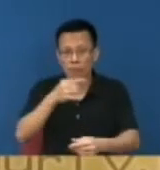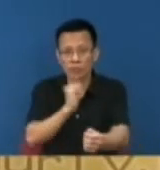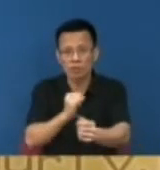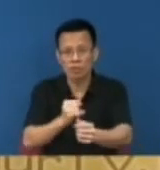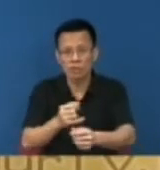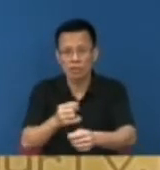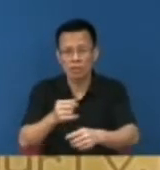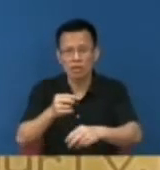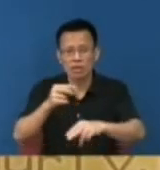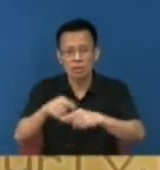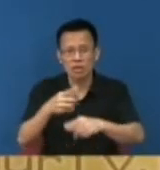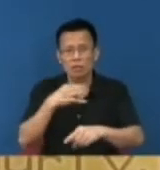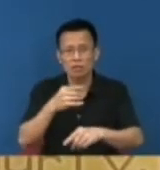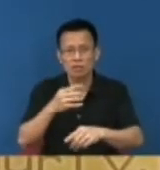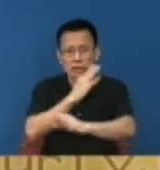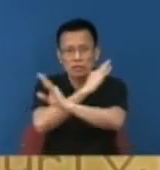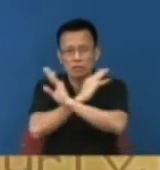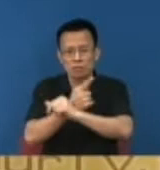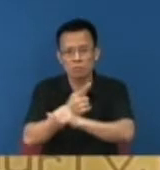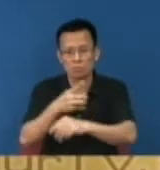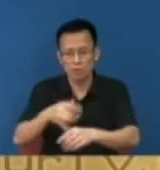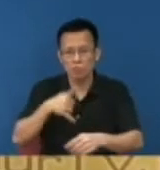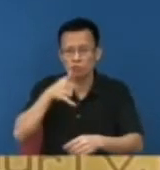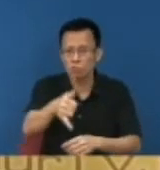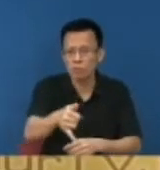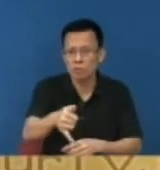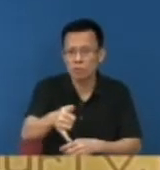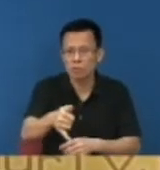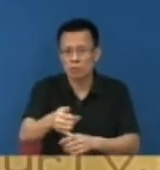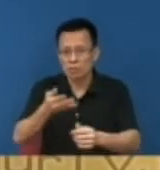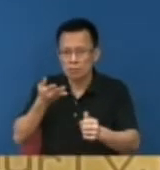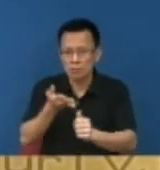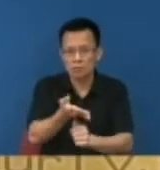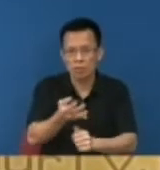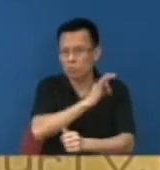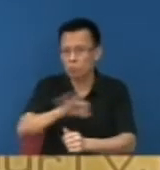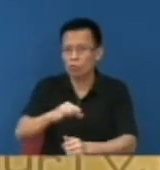不是戒嚴你都出街，殺無赦對不對呢？